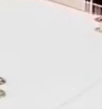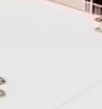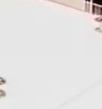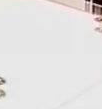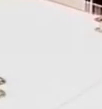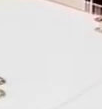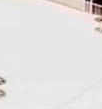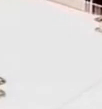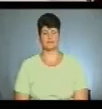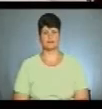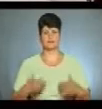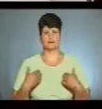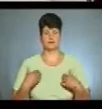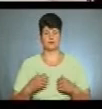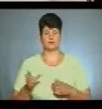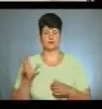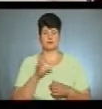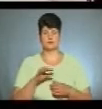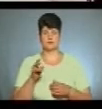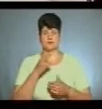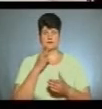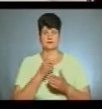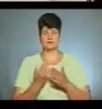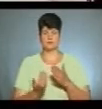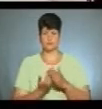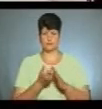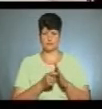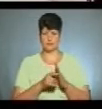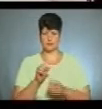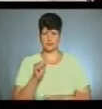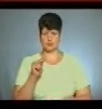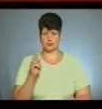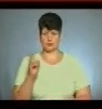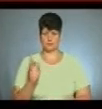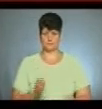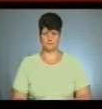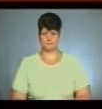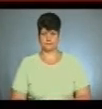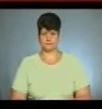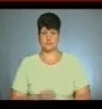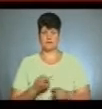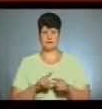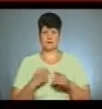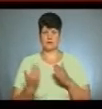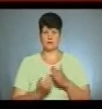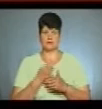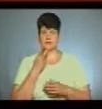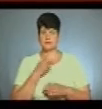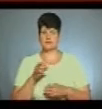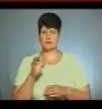Вітаю усіх, хто зараз з нами. Новини в ефірі телеканалу ЮА Тернопіль, у студії Анастасія Чичко. І у цьому випуску дивіться про